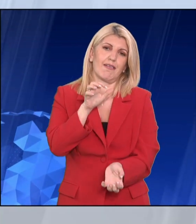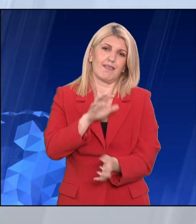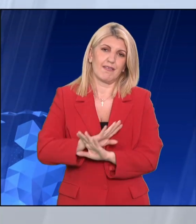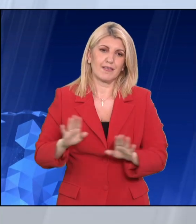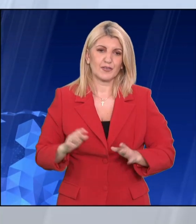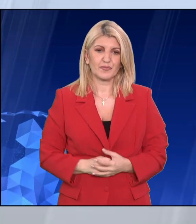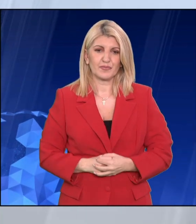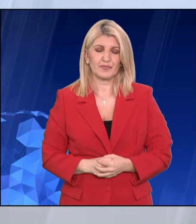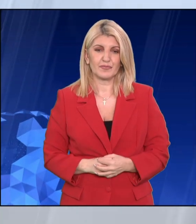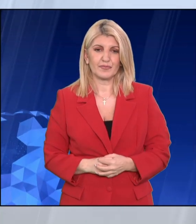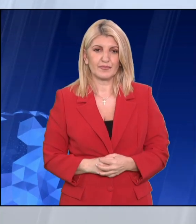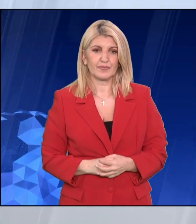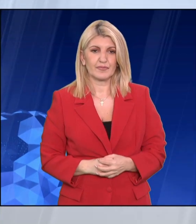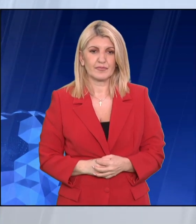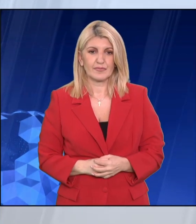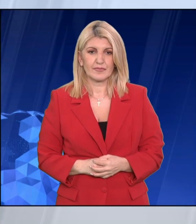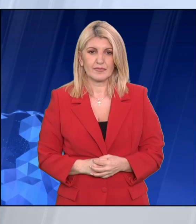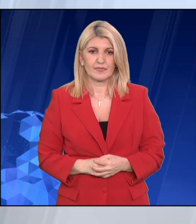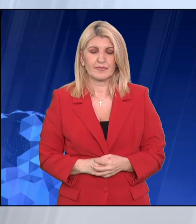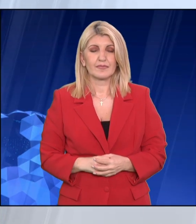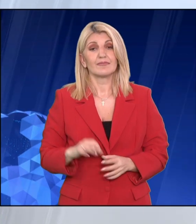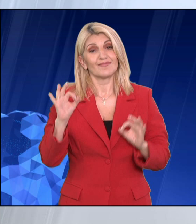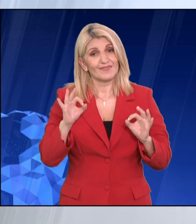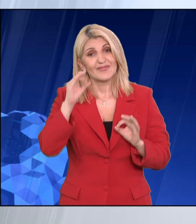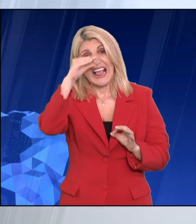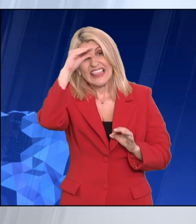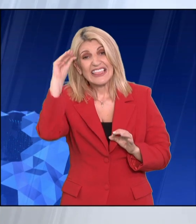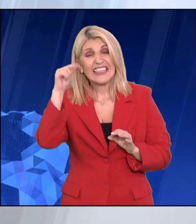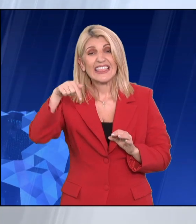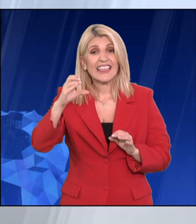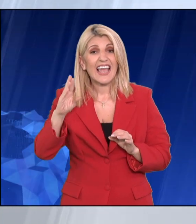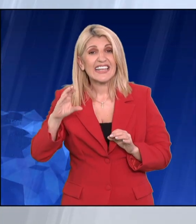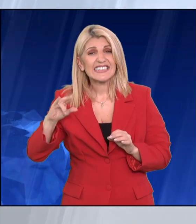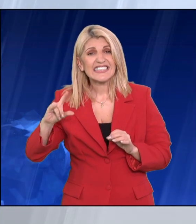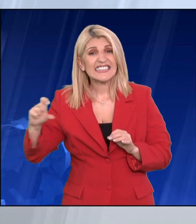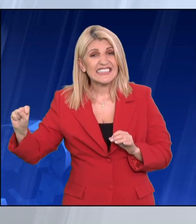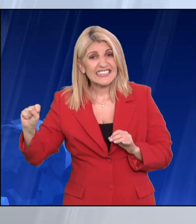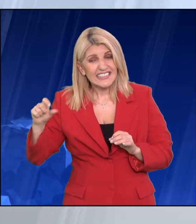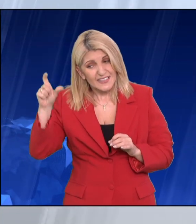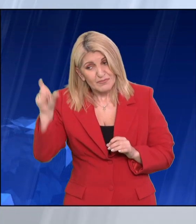μου, ποτέ μου, ποτέ μου. Και με τον Πασχάλη Τερζή ήταν αχώριστη φίλη.